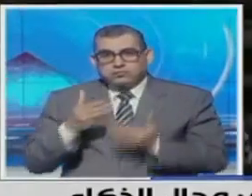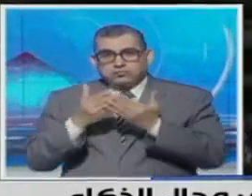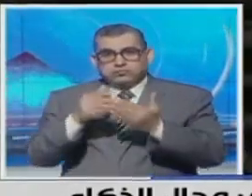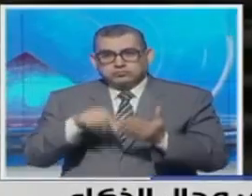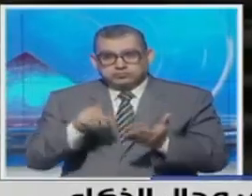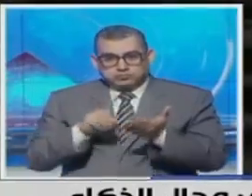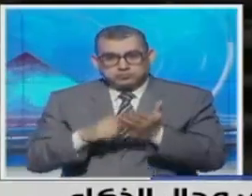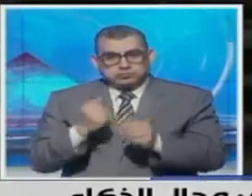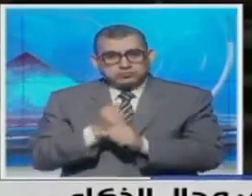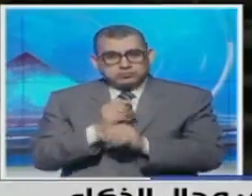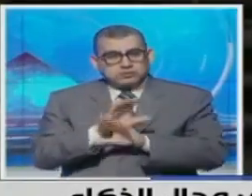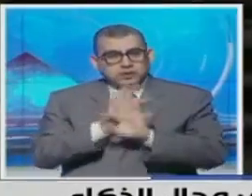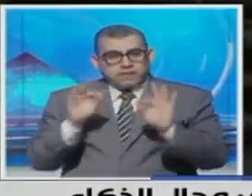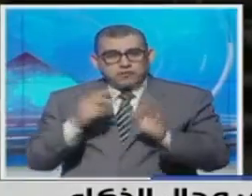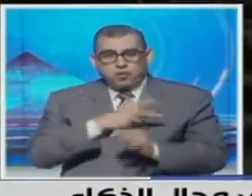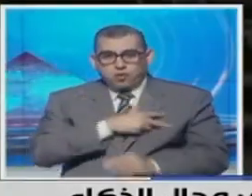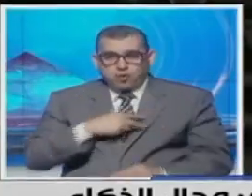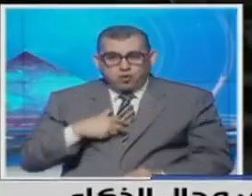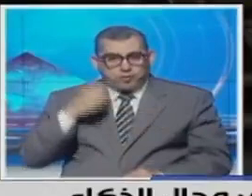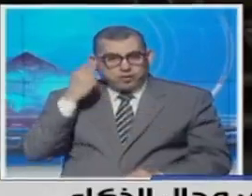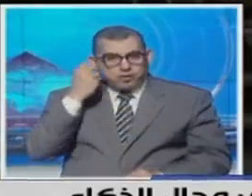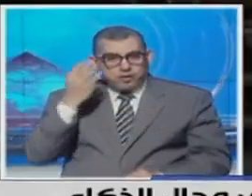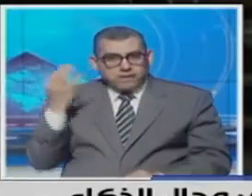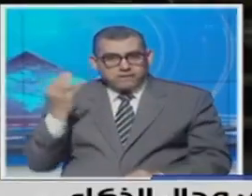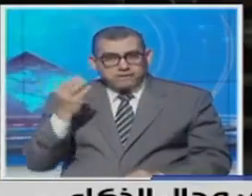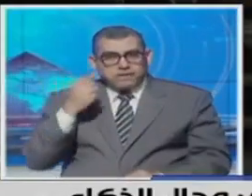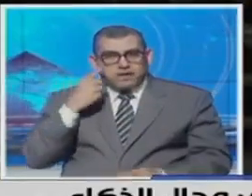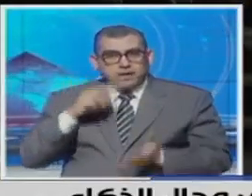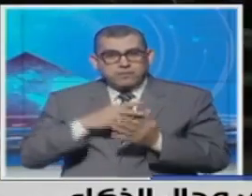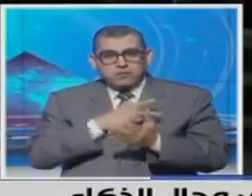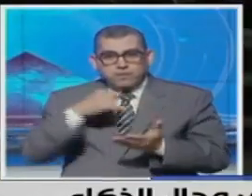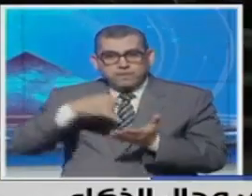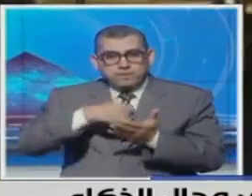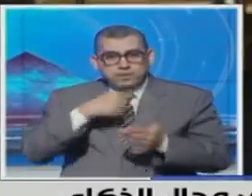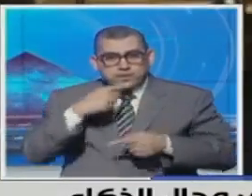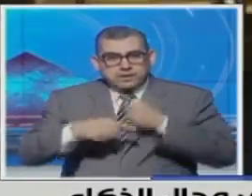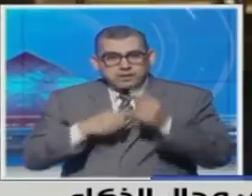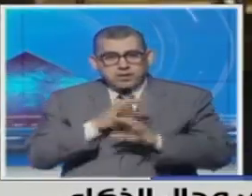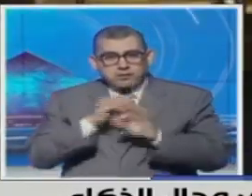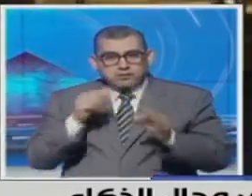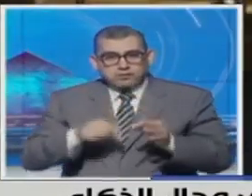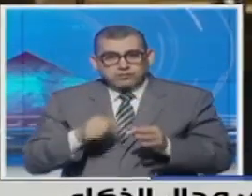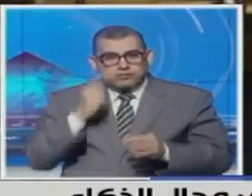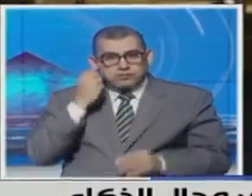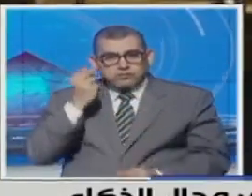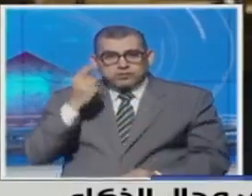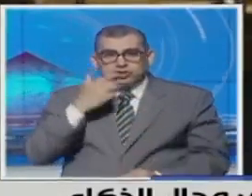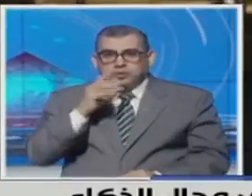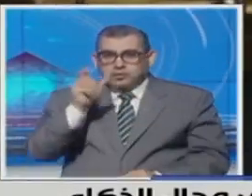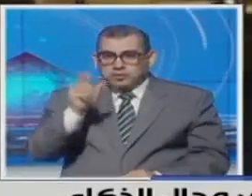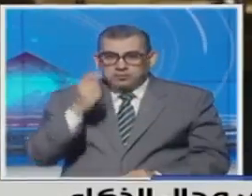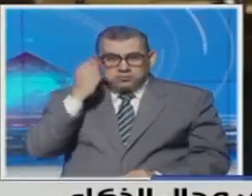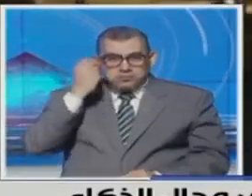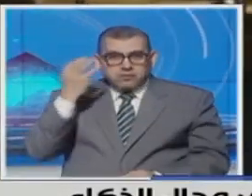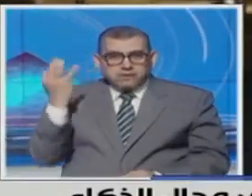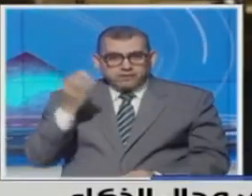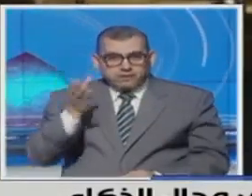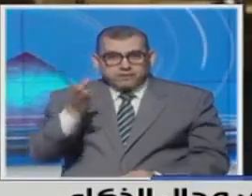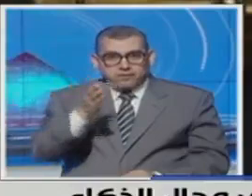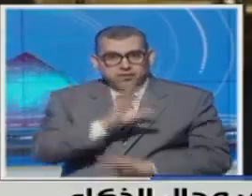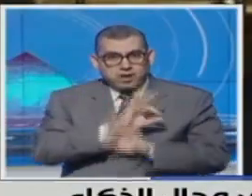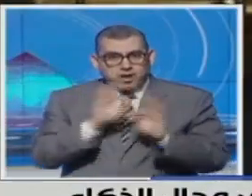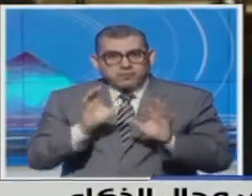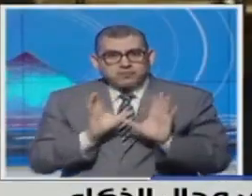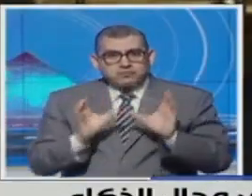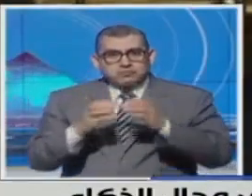حلول كانت في الحكومة الذكية او في المدن الذكية او في استدامة الموارد. شبابنا مبدع وعنده افكار خلاقة، وتحت